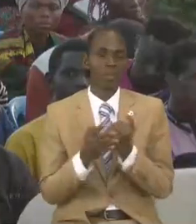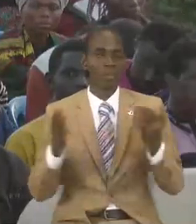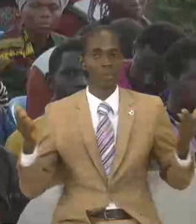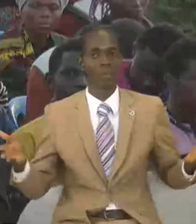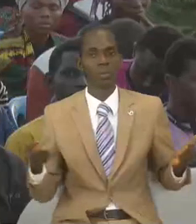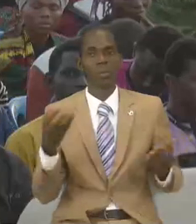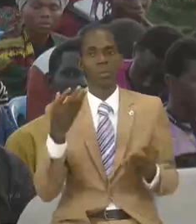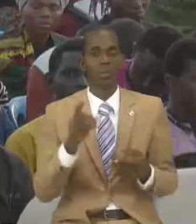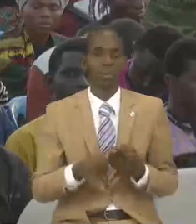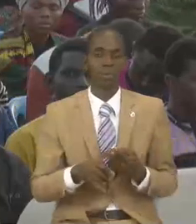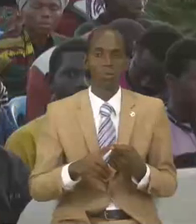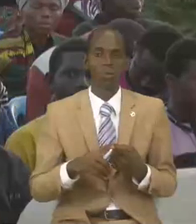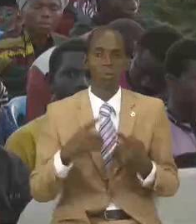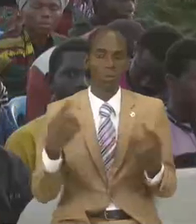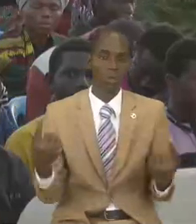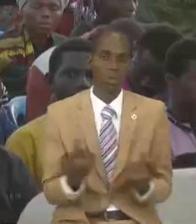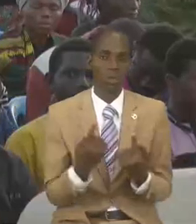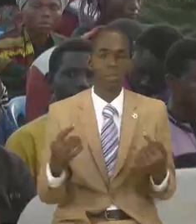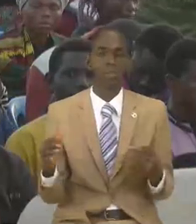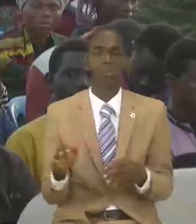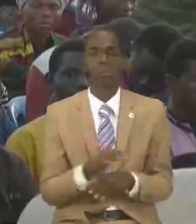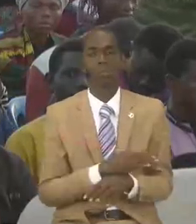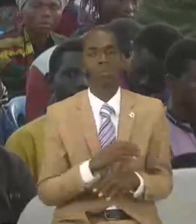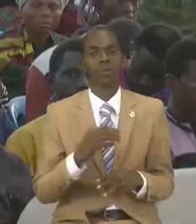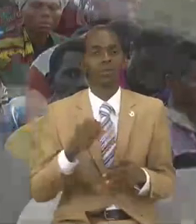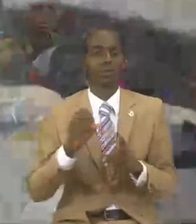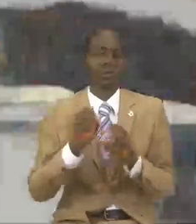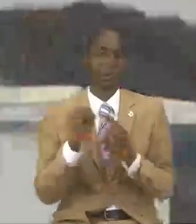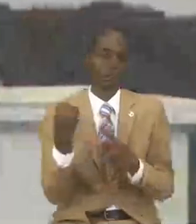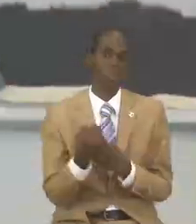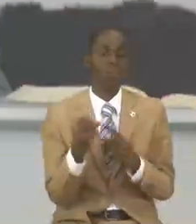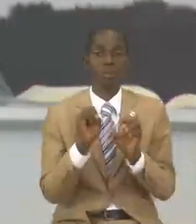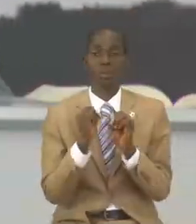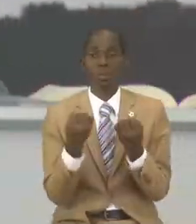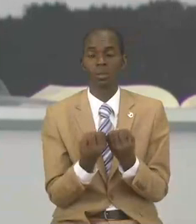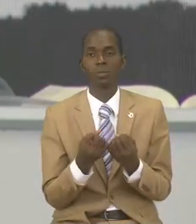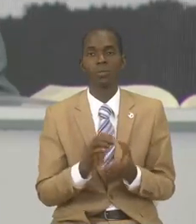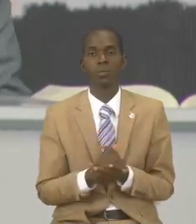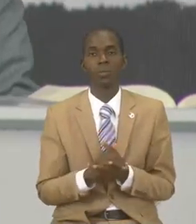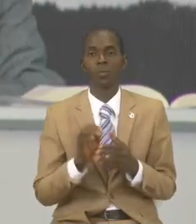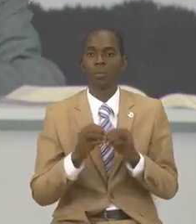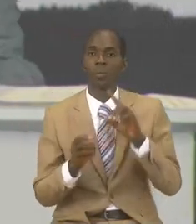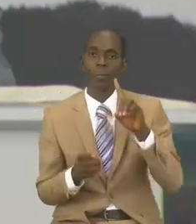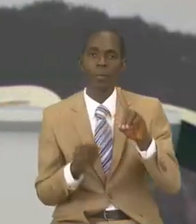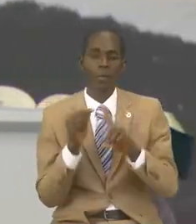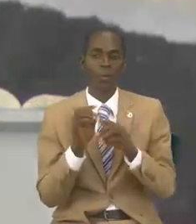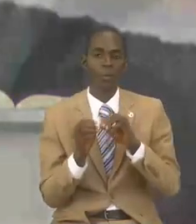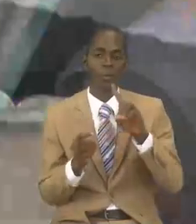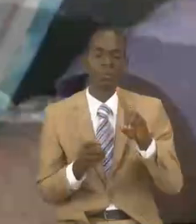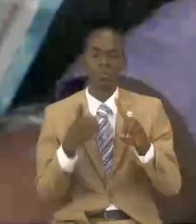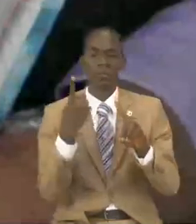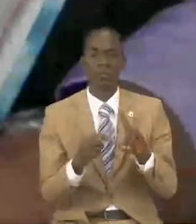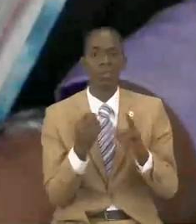crucifixion à la société pécheresse. Voyons le premier point. Premier point,